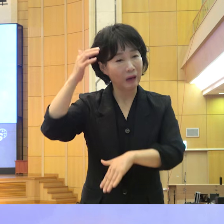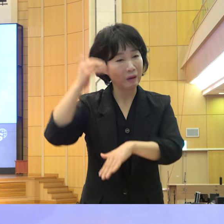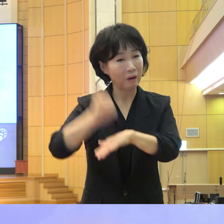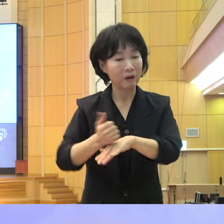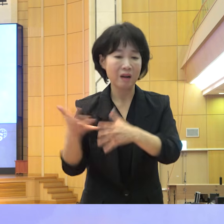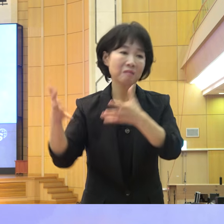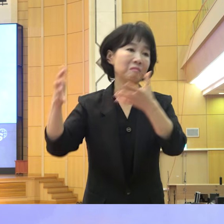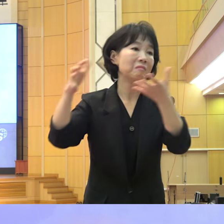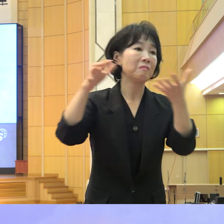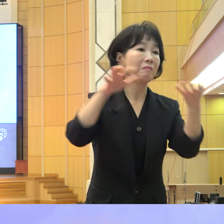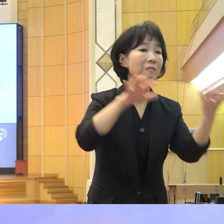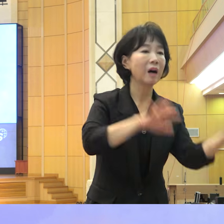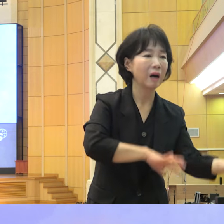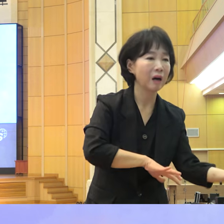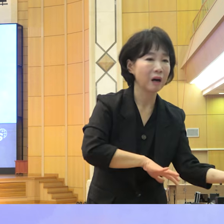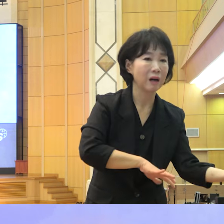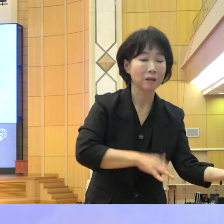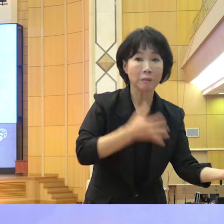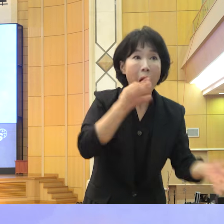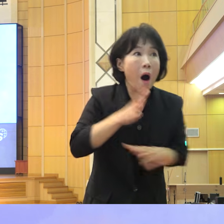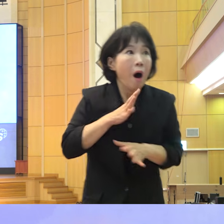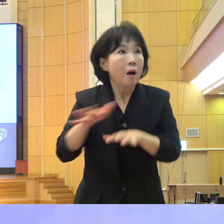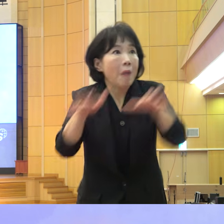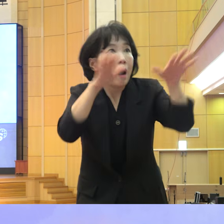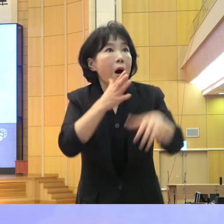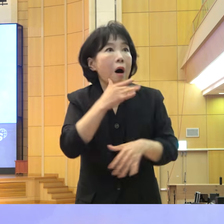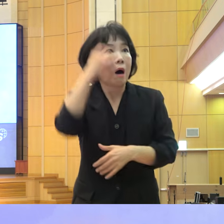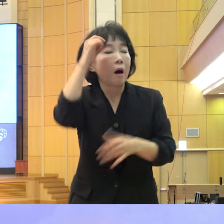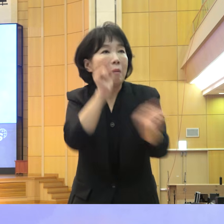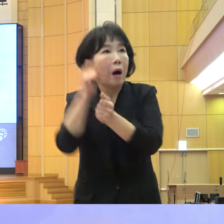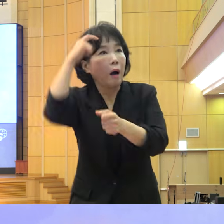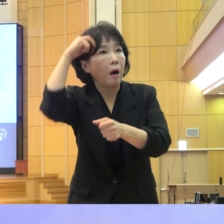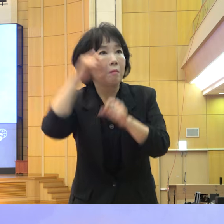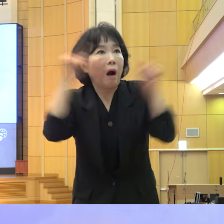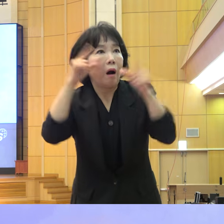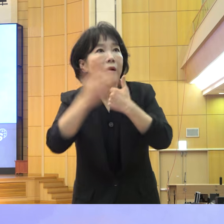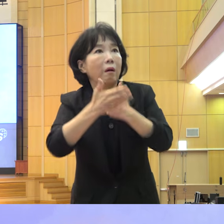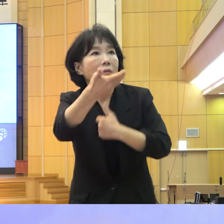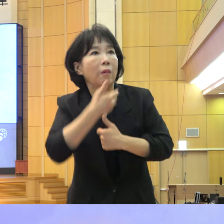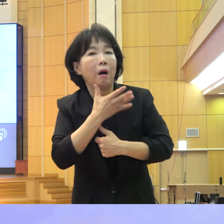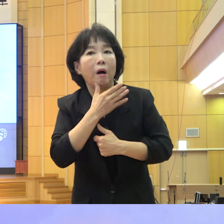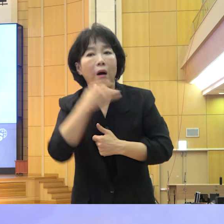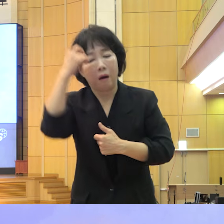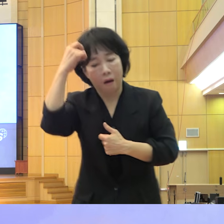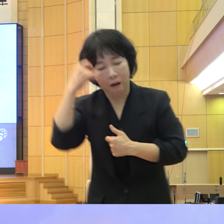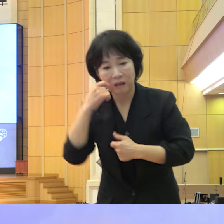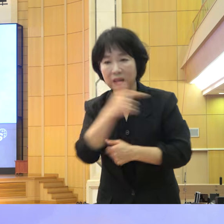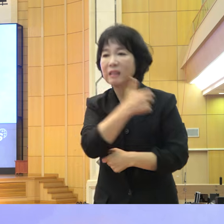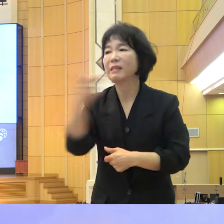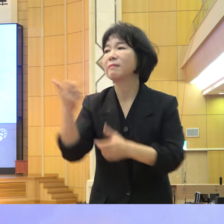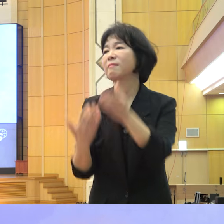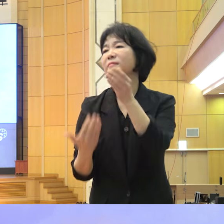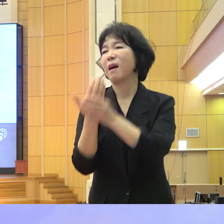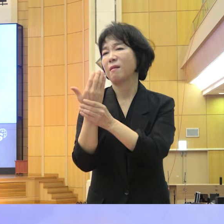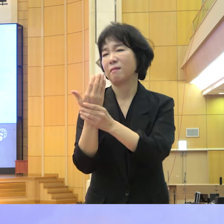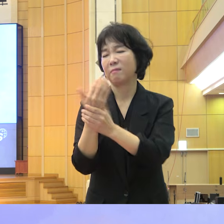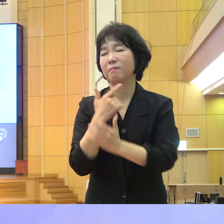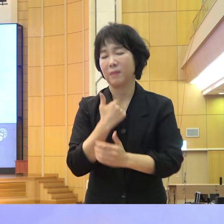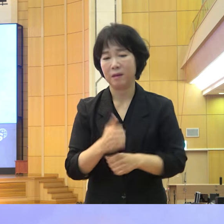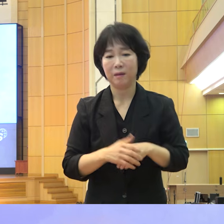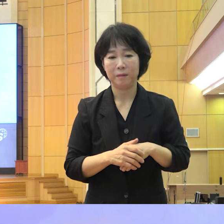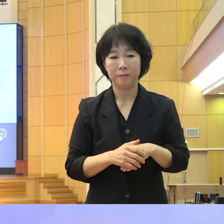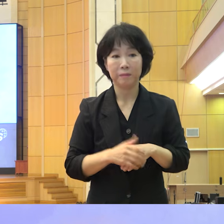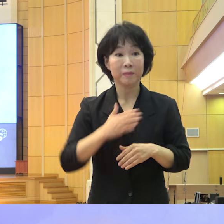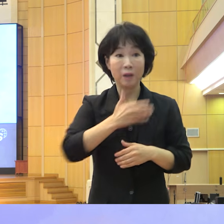모든 사람들에게 거울이 되고 모든 사람들에게 깨닫게 해주는 그런 하나의 사건이었습니다.